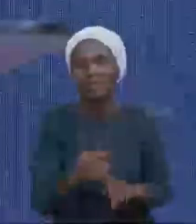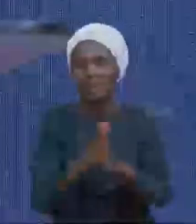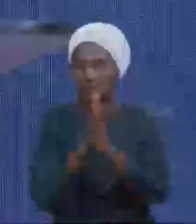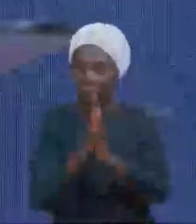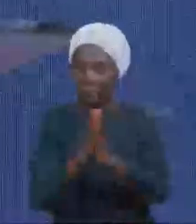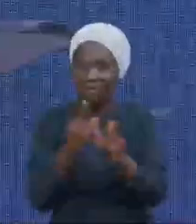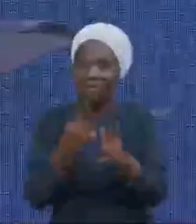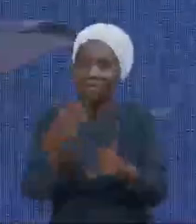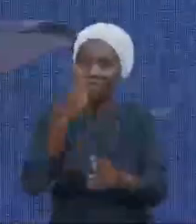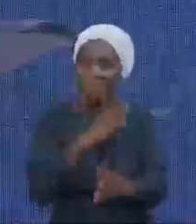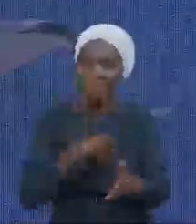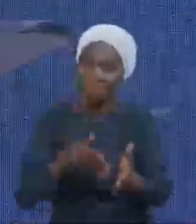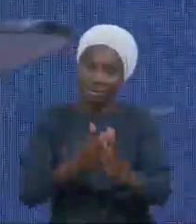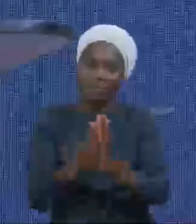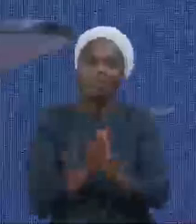Nous vous attendons.